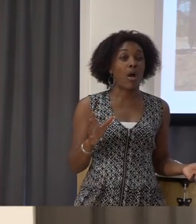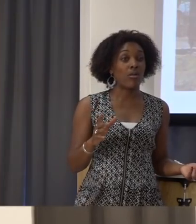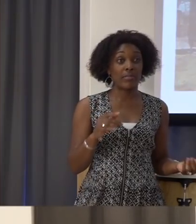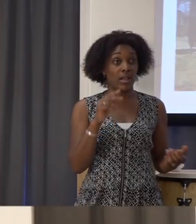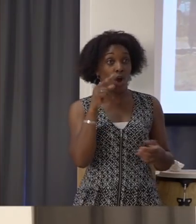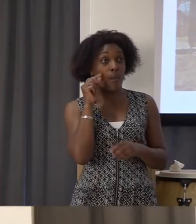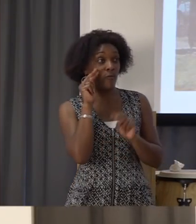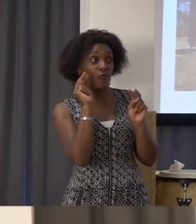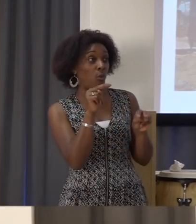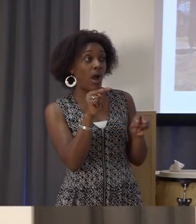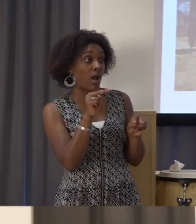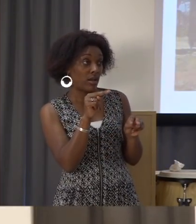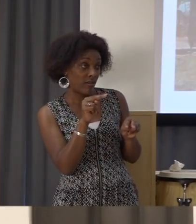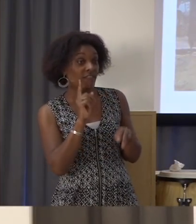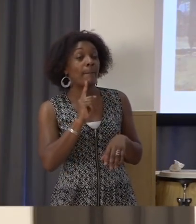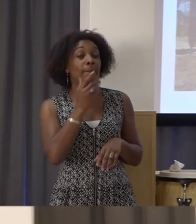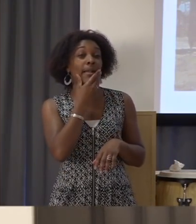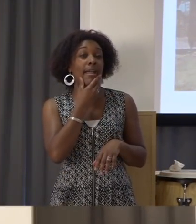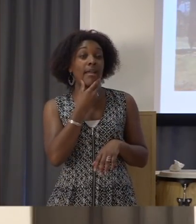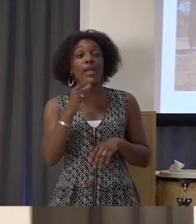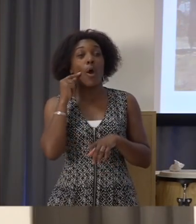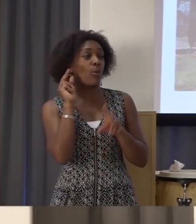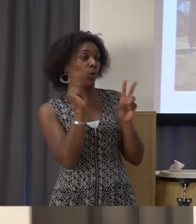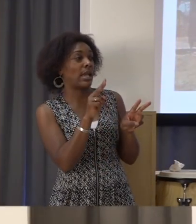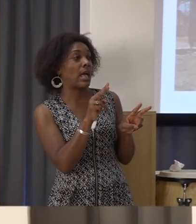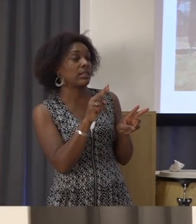garçons te voient, quand les hommes te regardent, ils voient quoi?